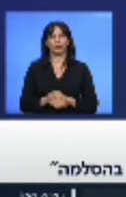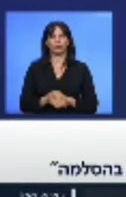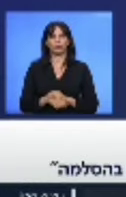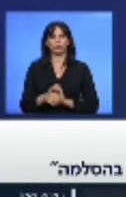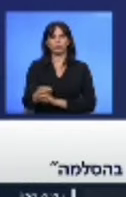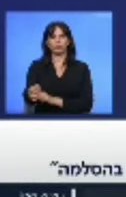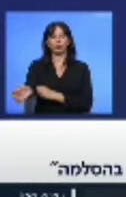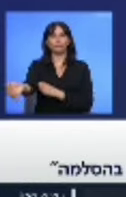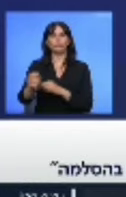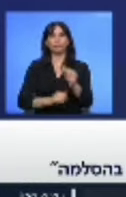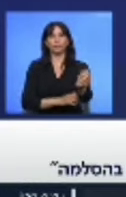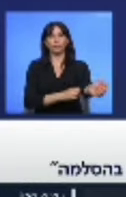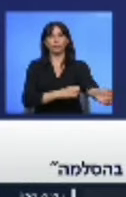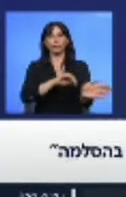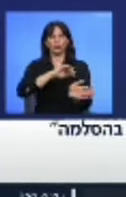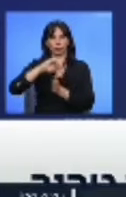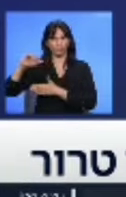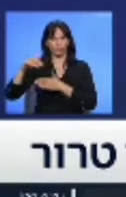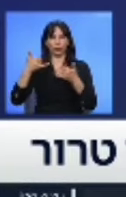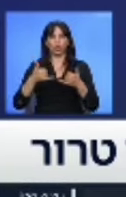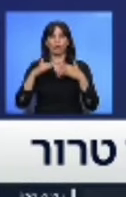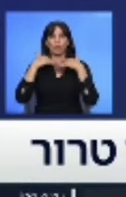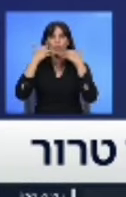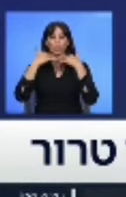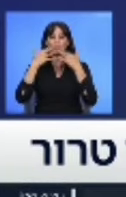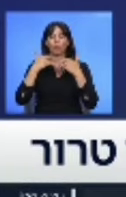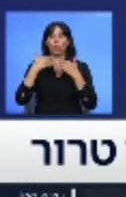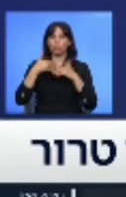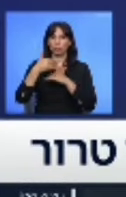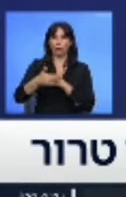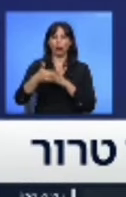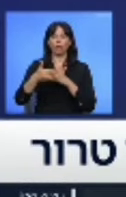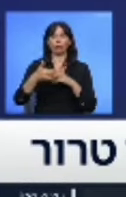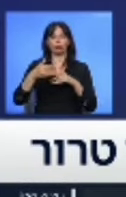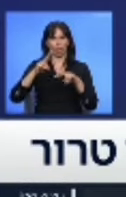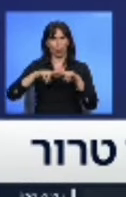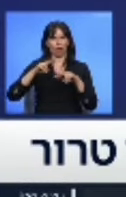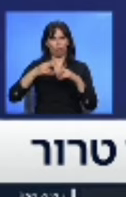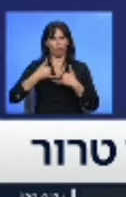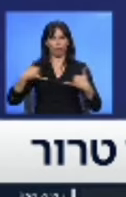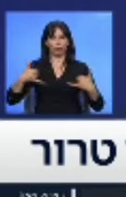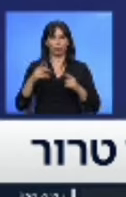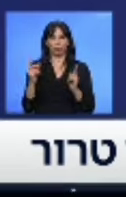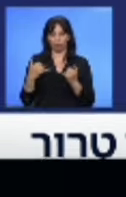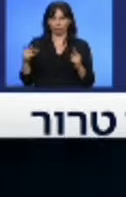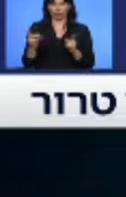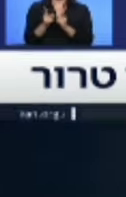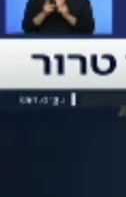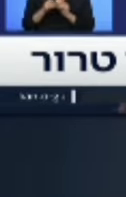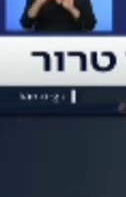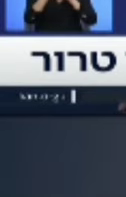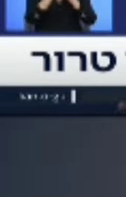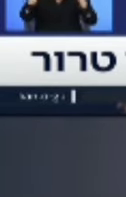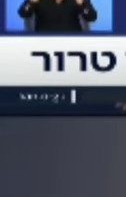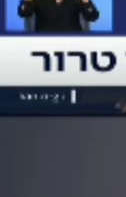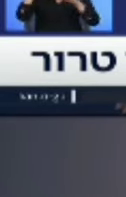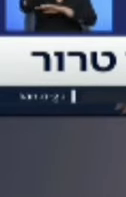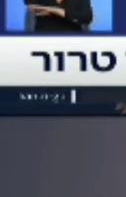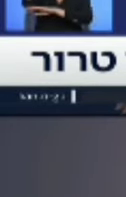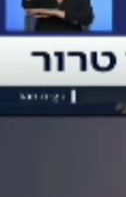עכשיו לסיפור הבא, רק ניגע בו בקצרה ובהמשך נעסוק בו יותר בהרחבה. רשמת העמותות של מדינת ישראל הודיעה